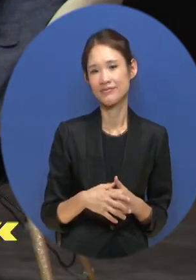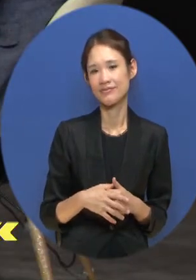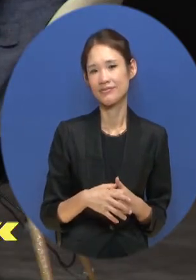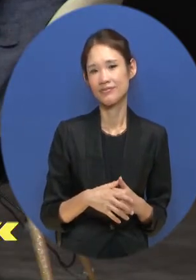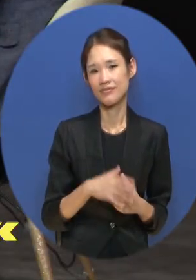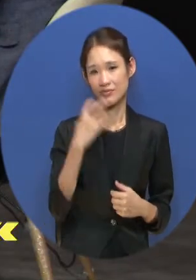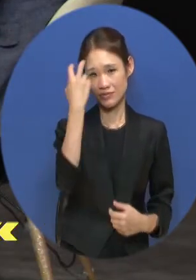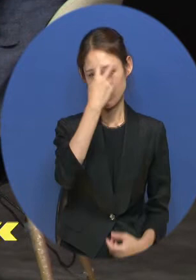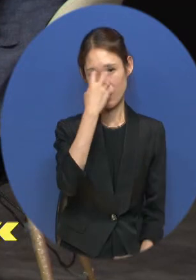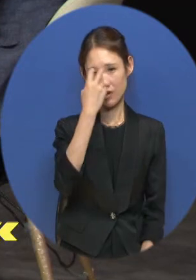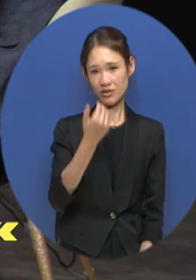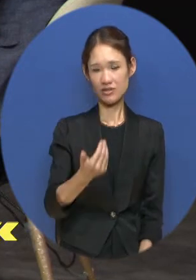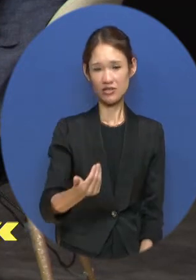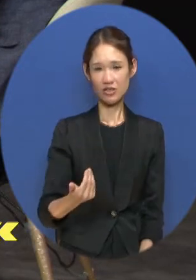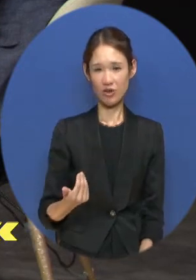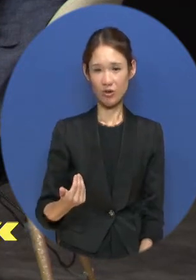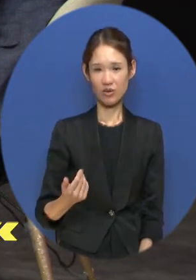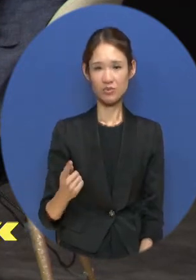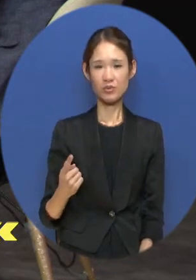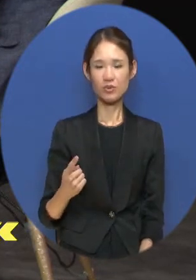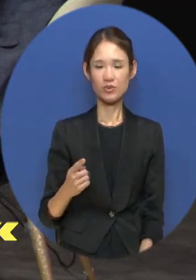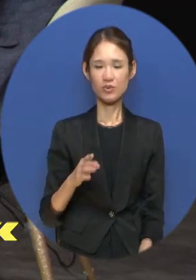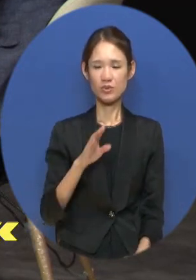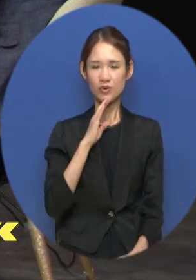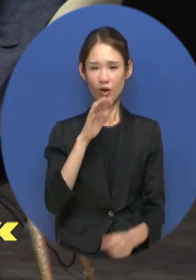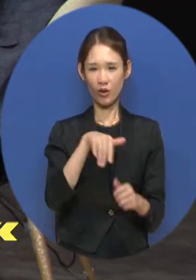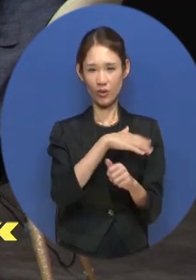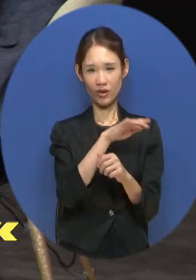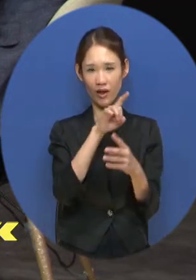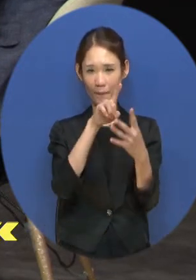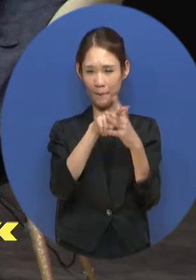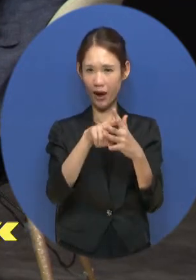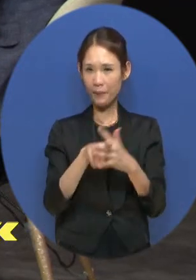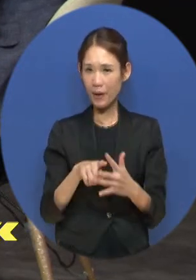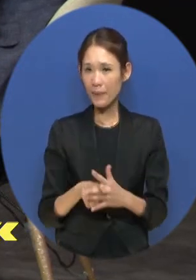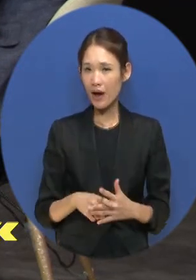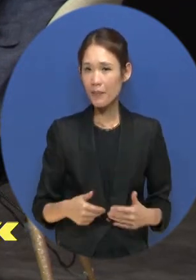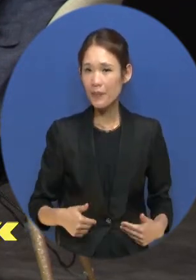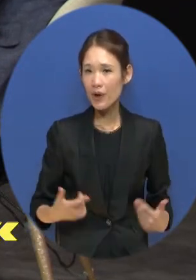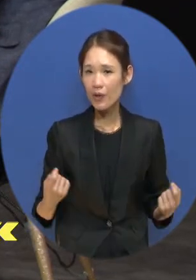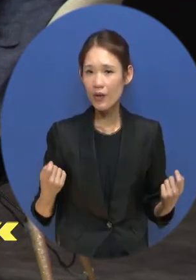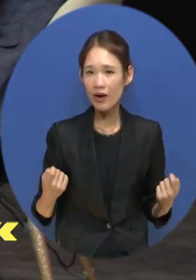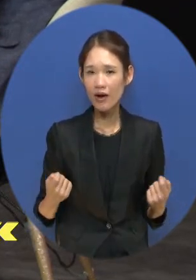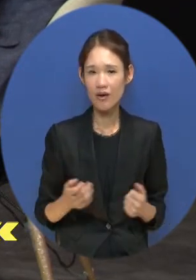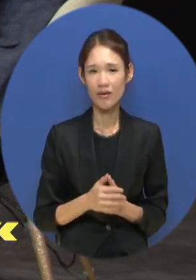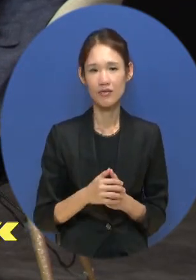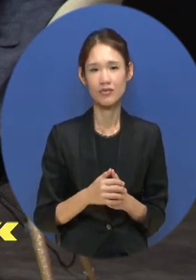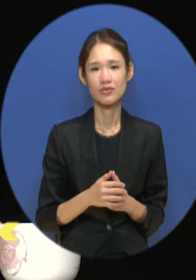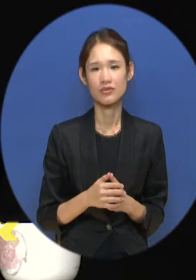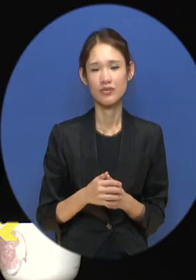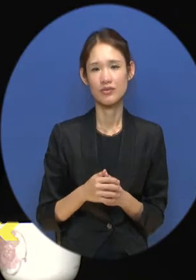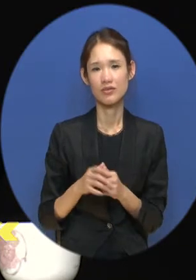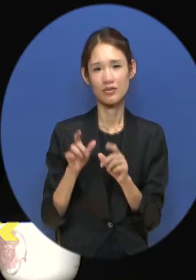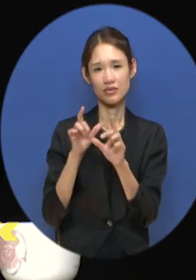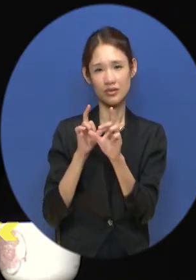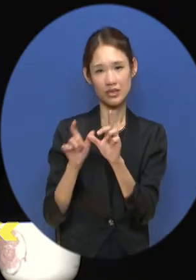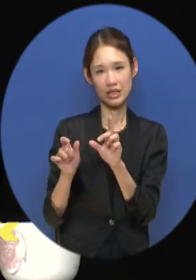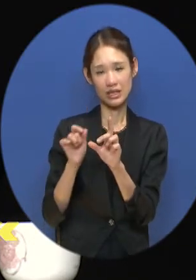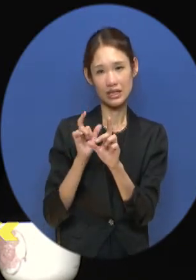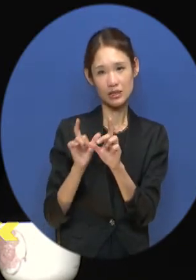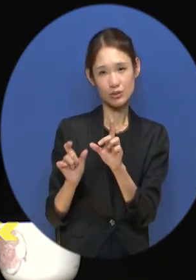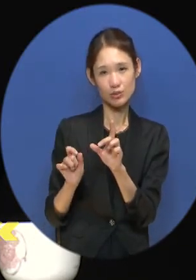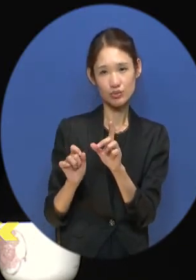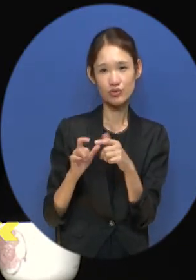그런 관리 이전에 우리가 사실은 현황 파악을 해야 하는데 이 우리가